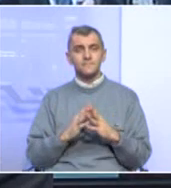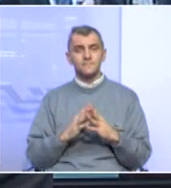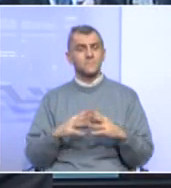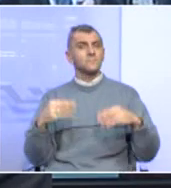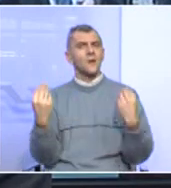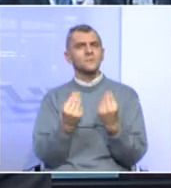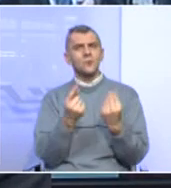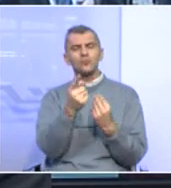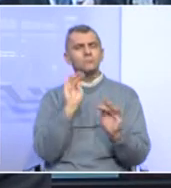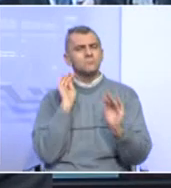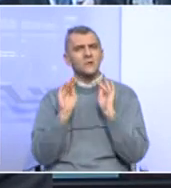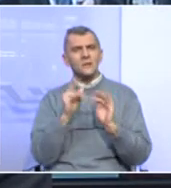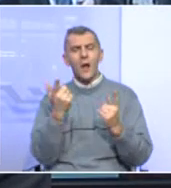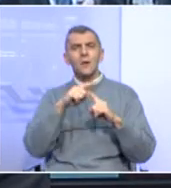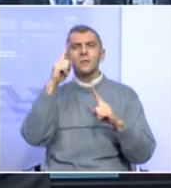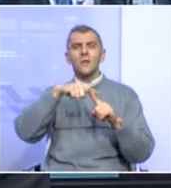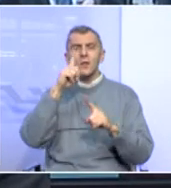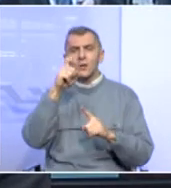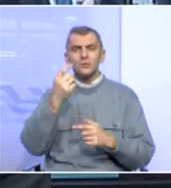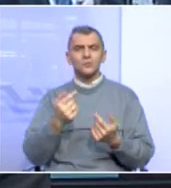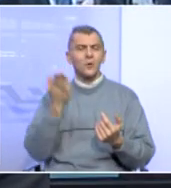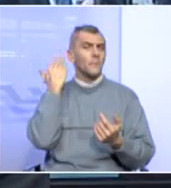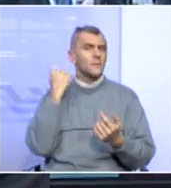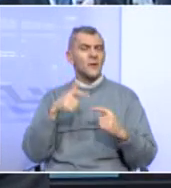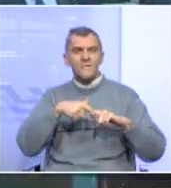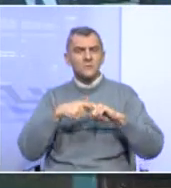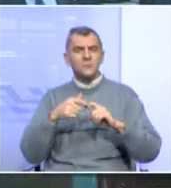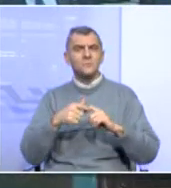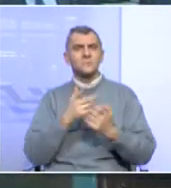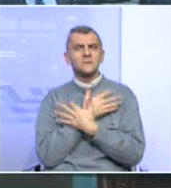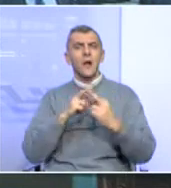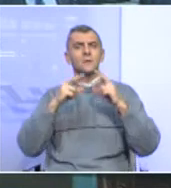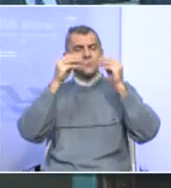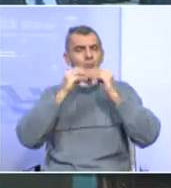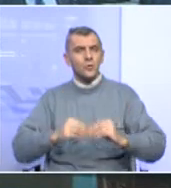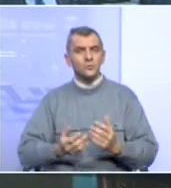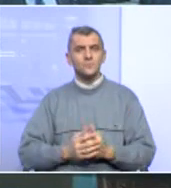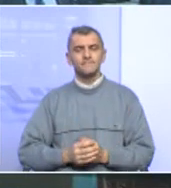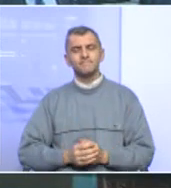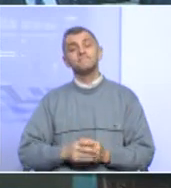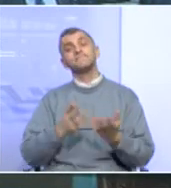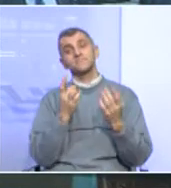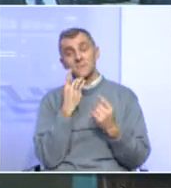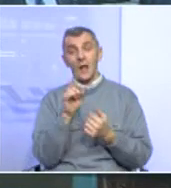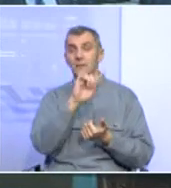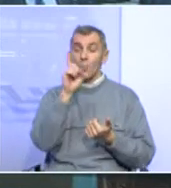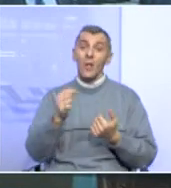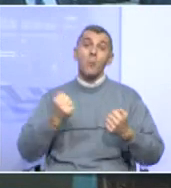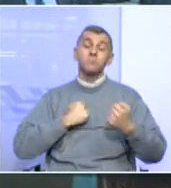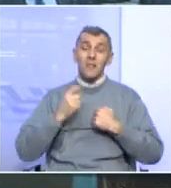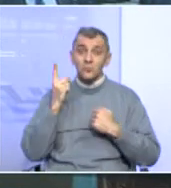zašto ste onda kritikovali gospodina Tihića ranije vezano za Banjalučki sporazum? Pa pazite, kad je u pitanju Banjalučki